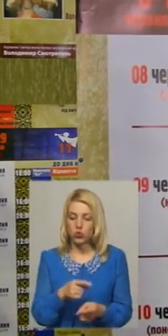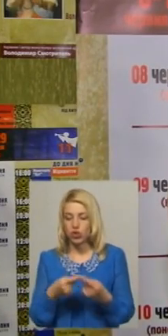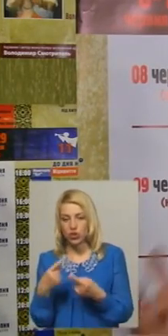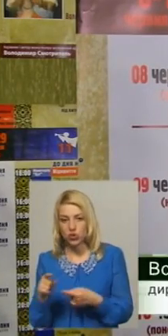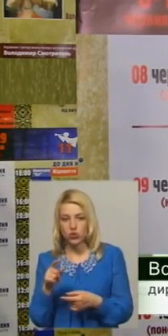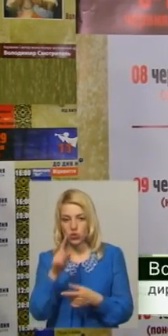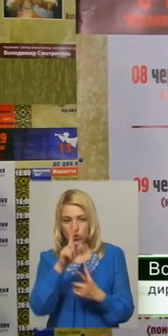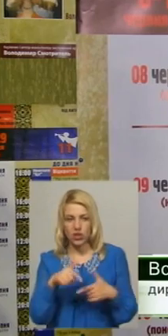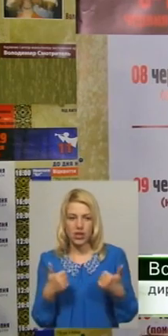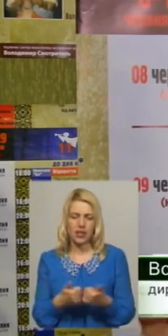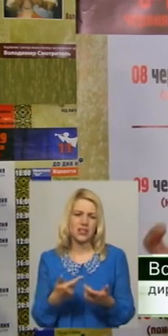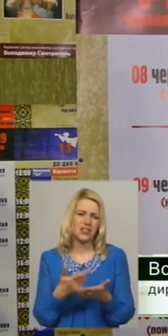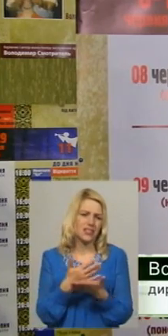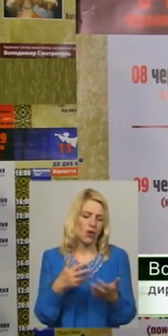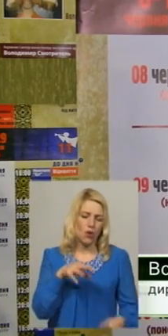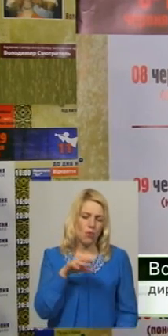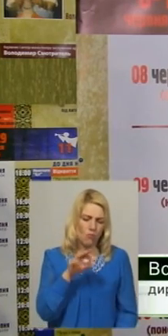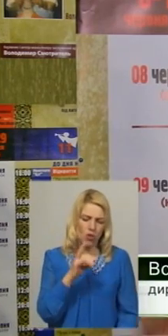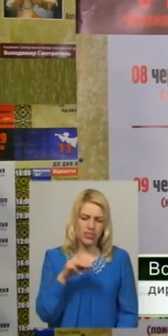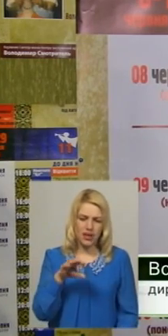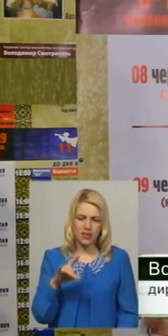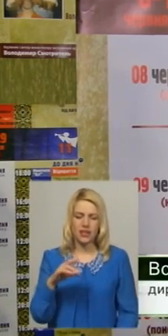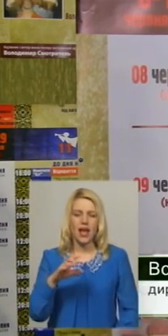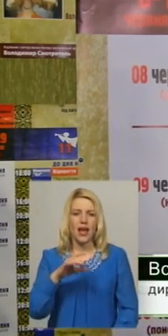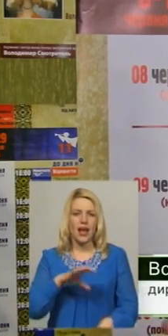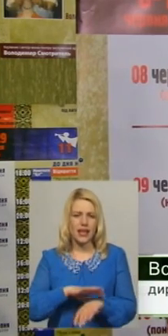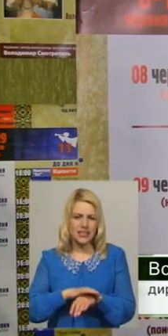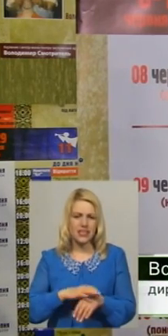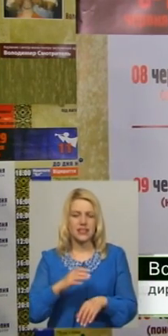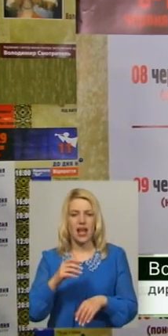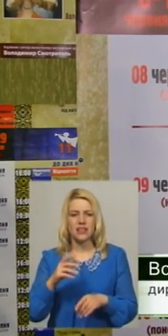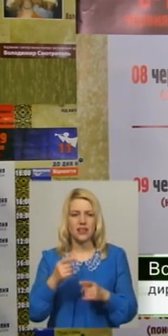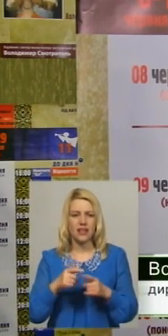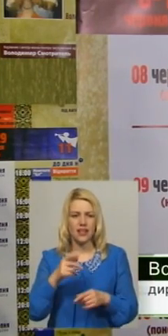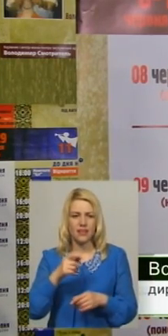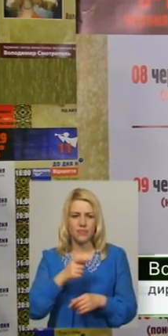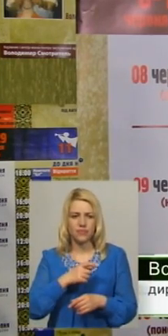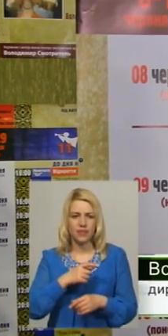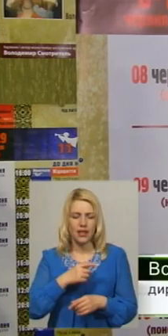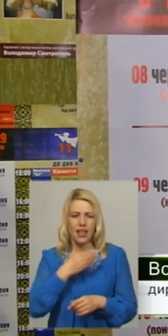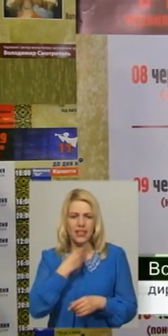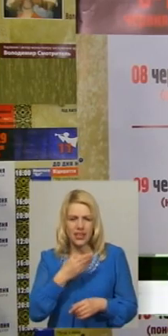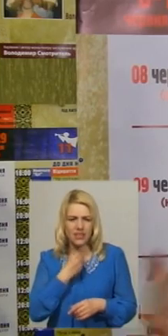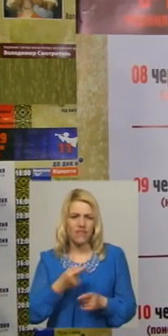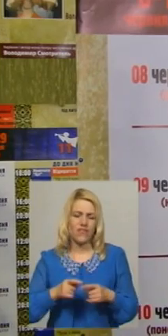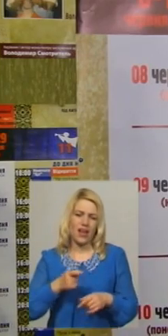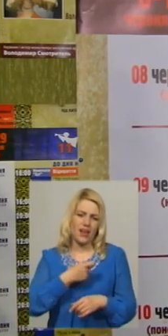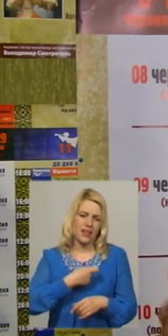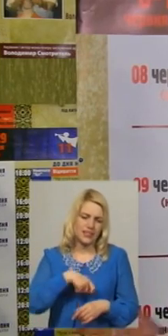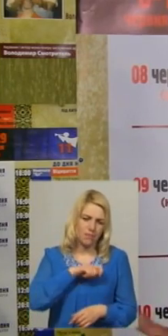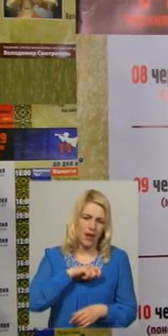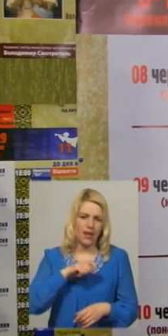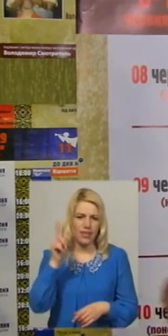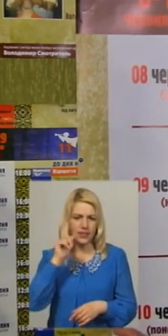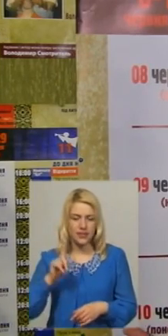це Монтенегро, це Казахстан, Вірменія, Литва, Іспанія, Ізраїль, ну